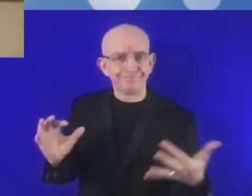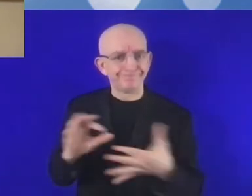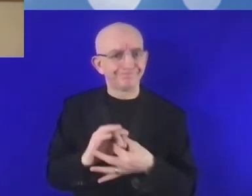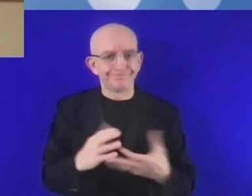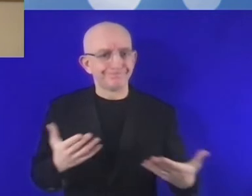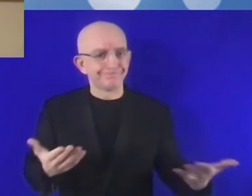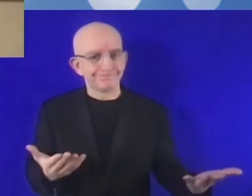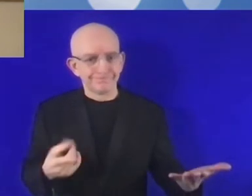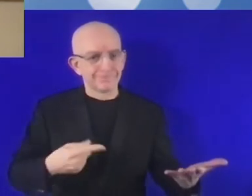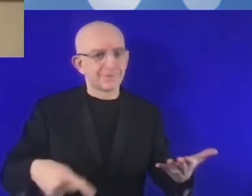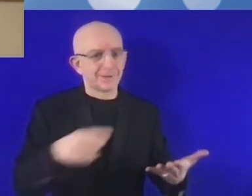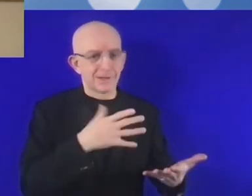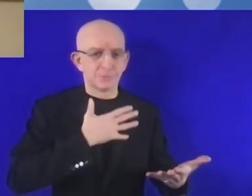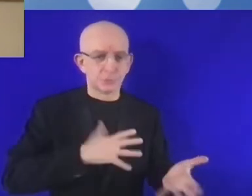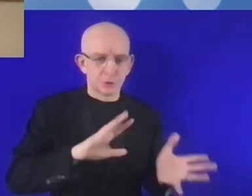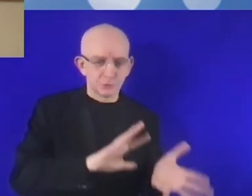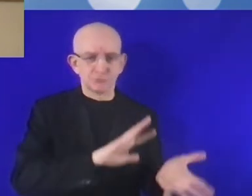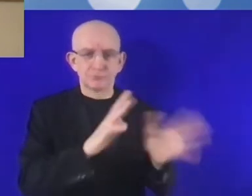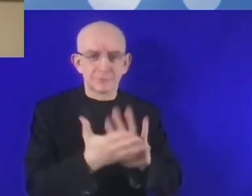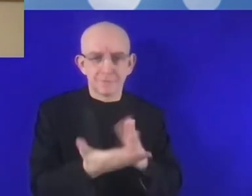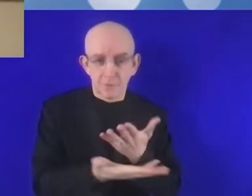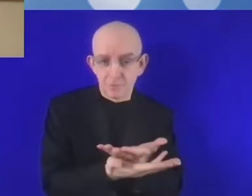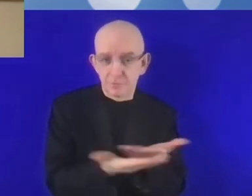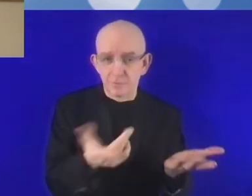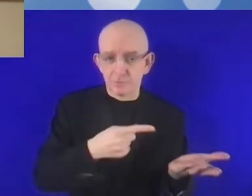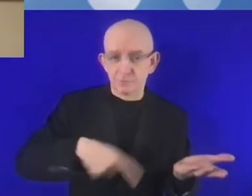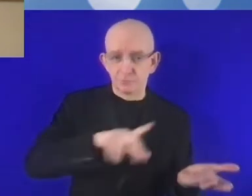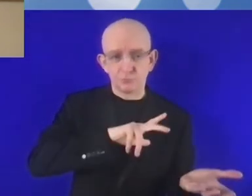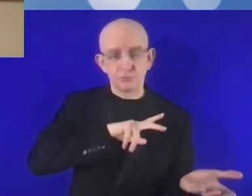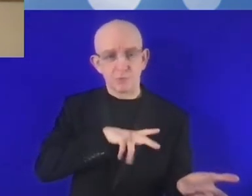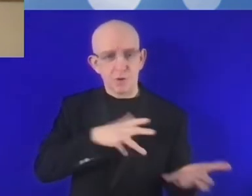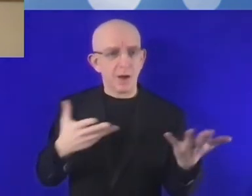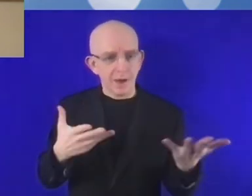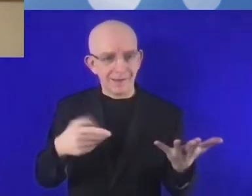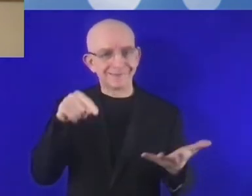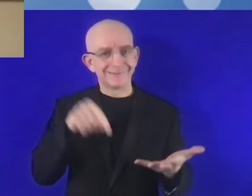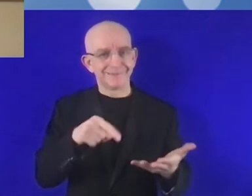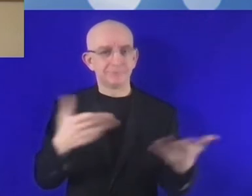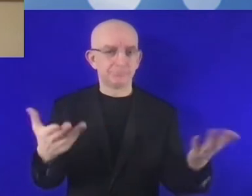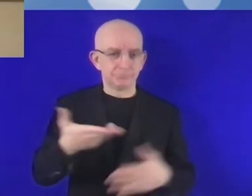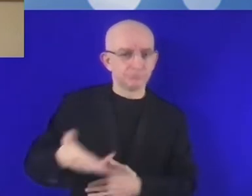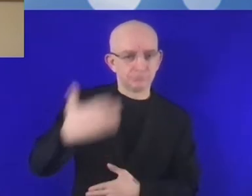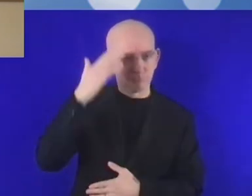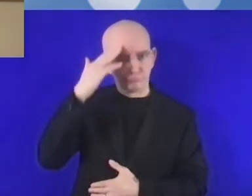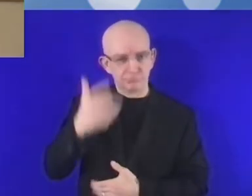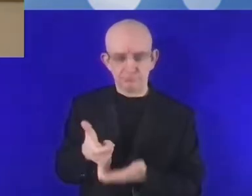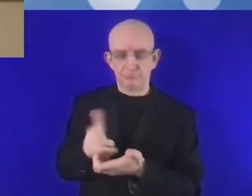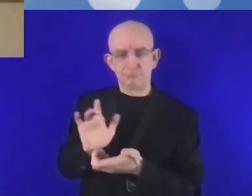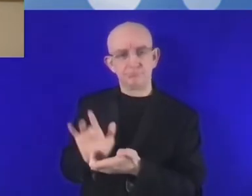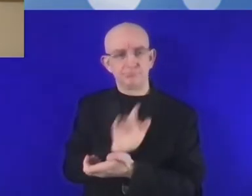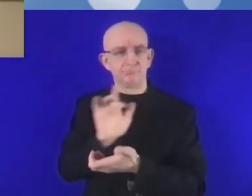وكما تعلمون أن الإنترنت يساعد في تغيير نظرة المجتمع